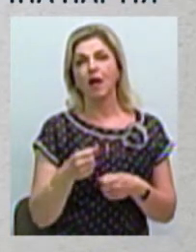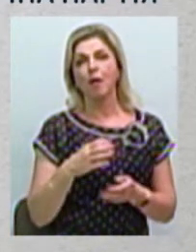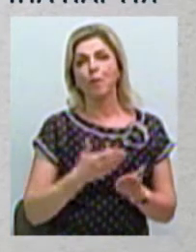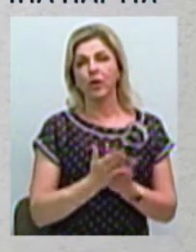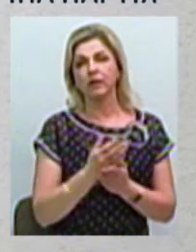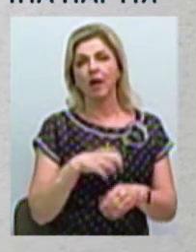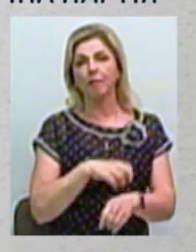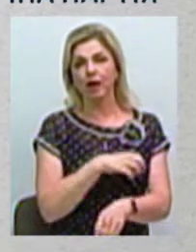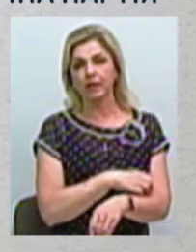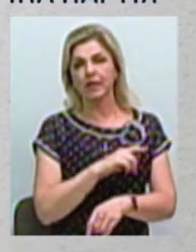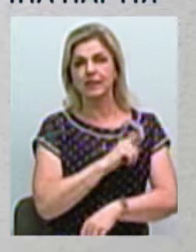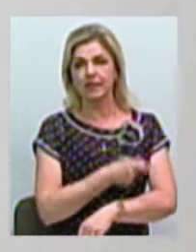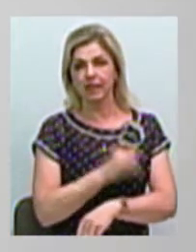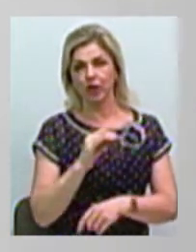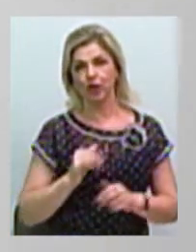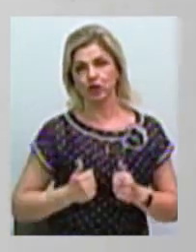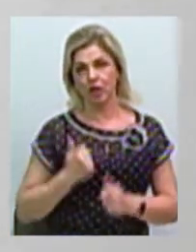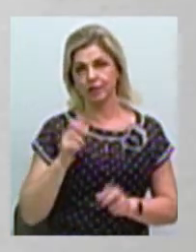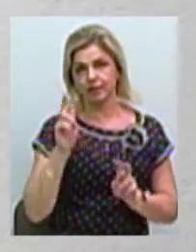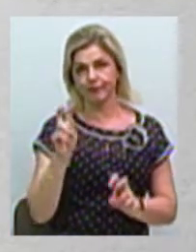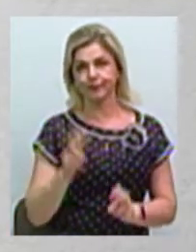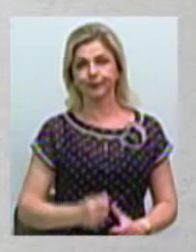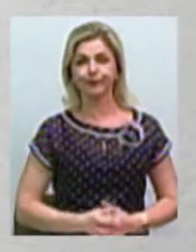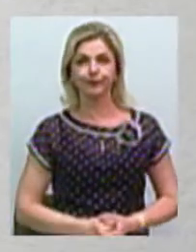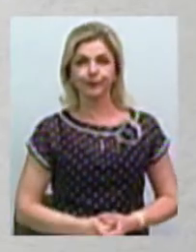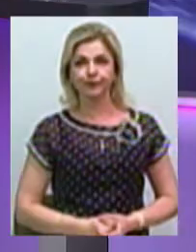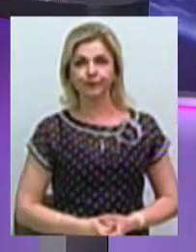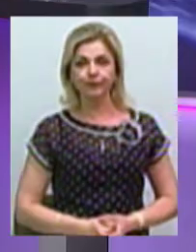політична партія «Сила і честь».